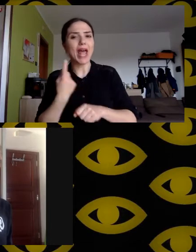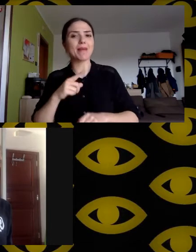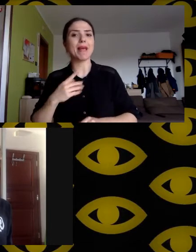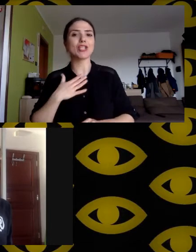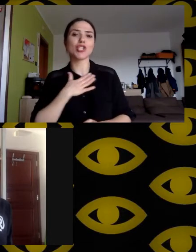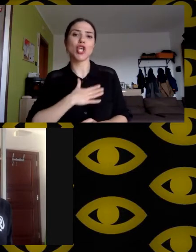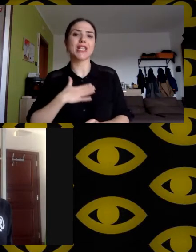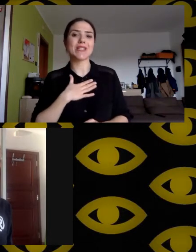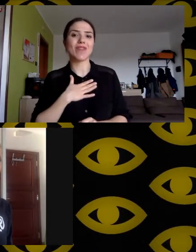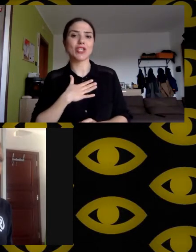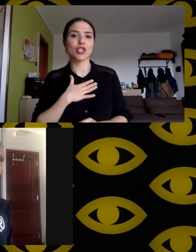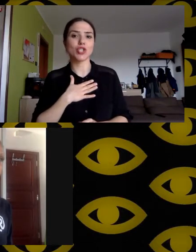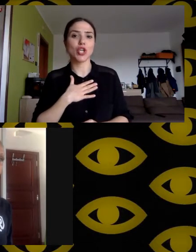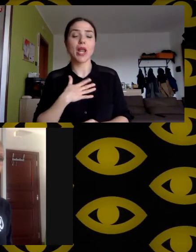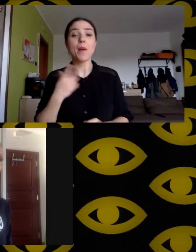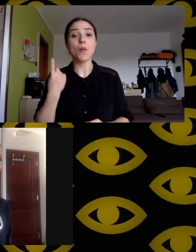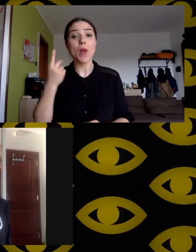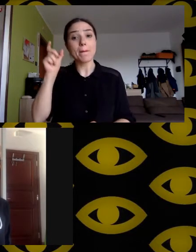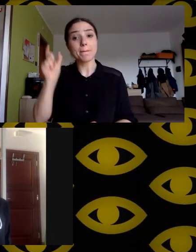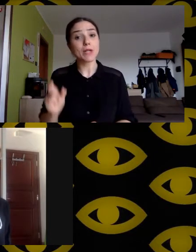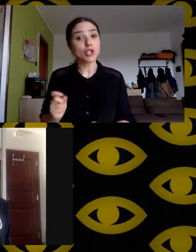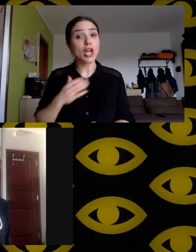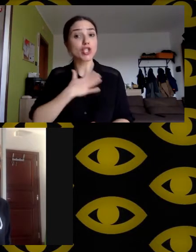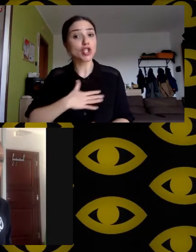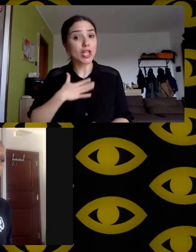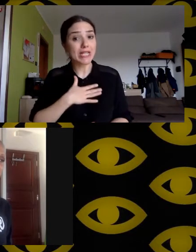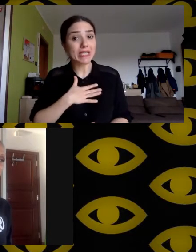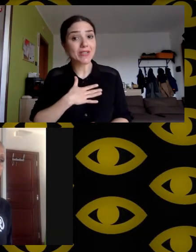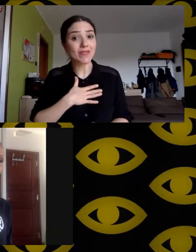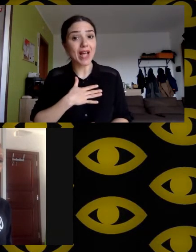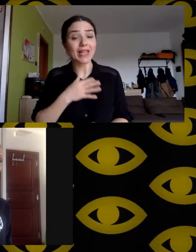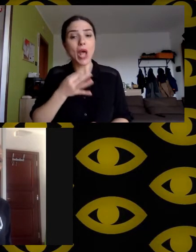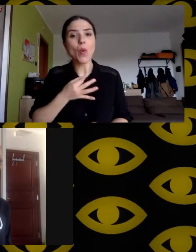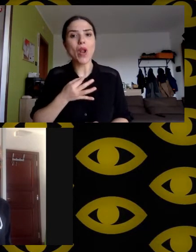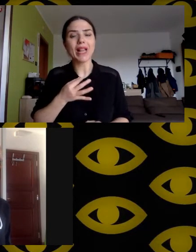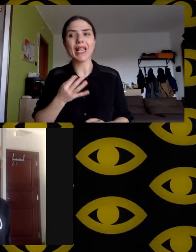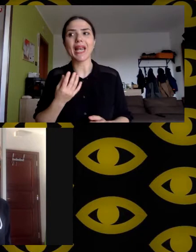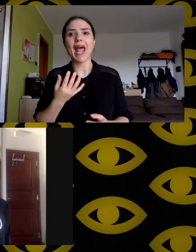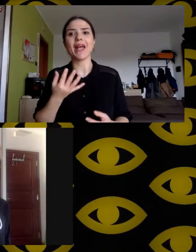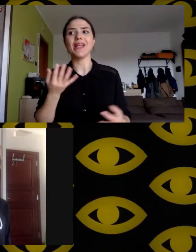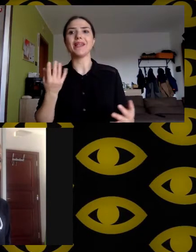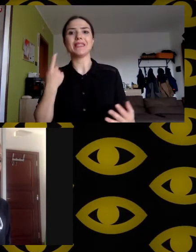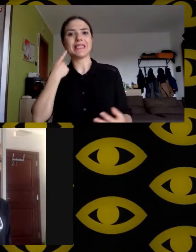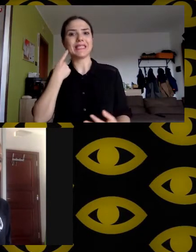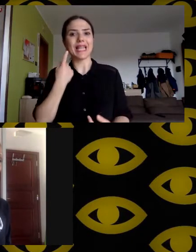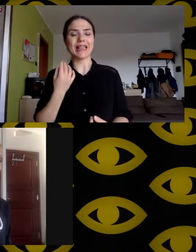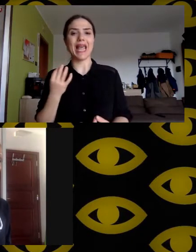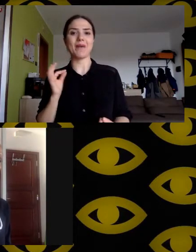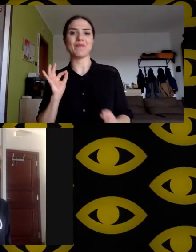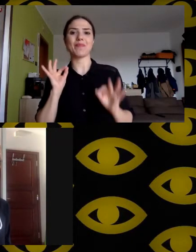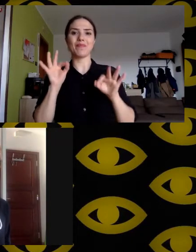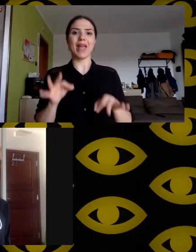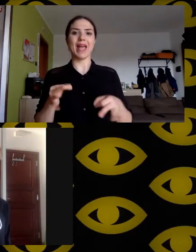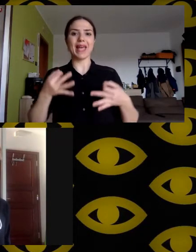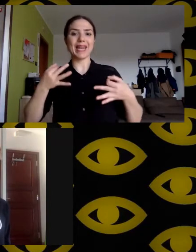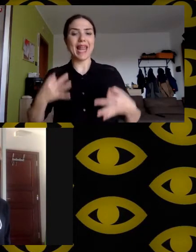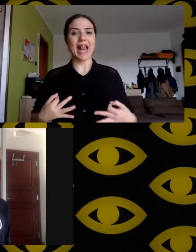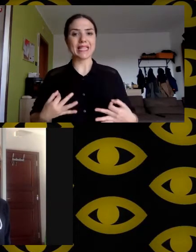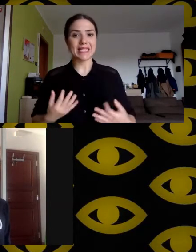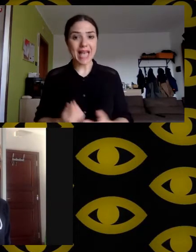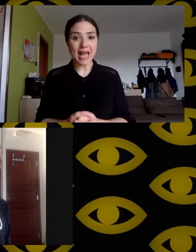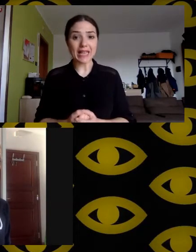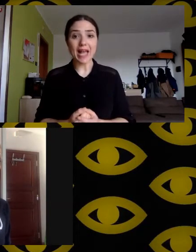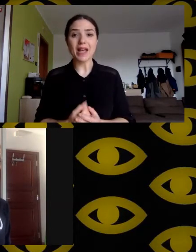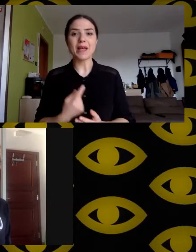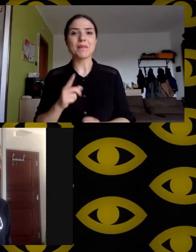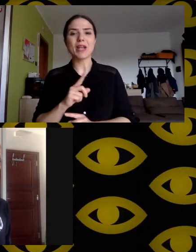perché una persona soddisfatta è una persona realizzata, e una persona realizzata sa che non deve avere rimorsi nella vita. Io questi